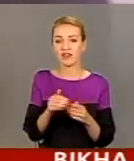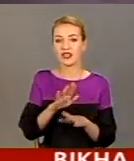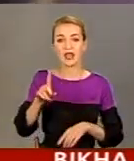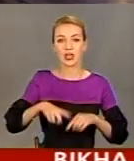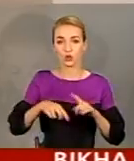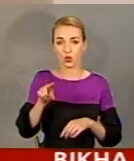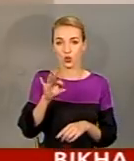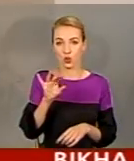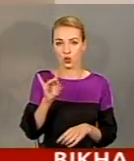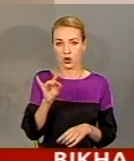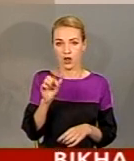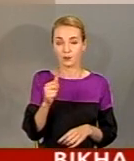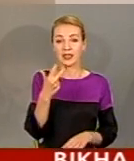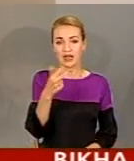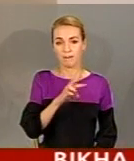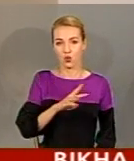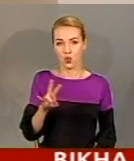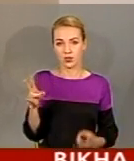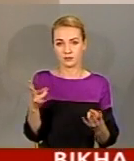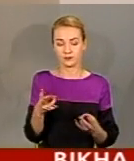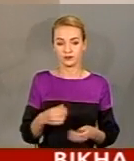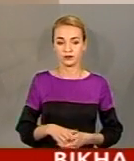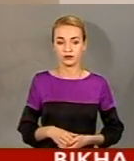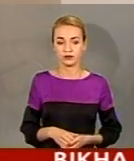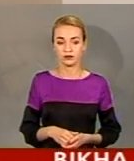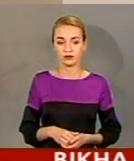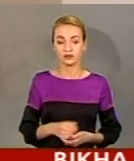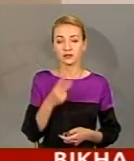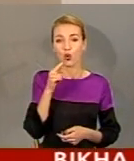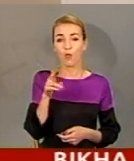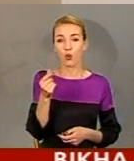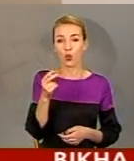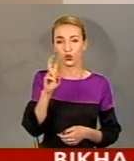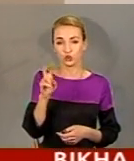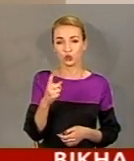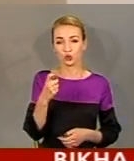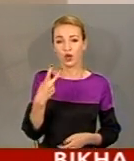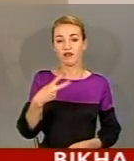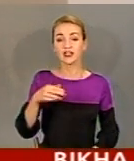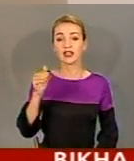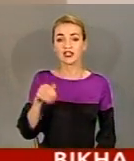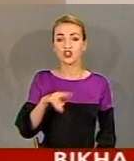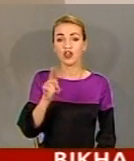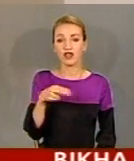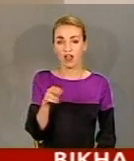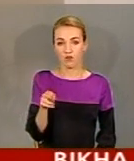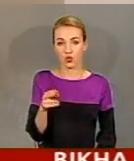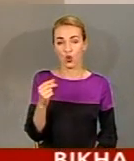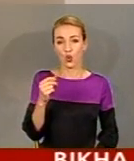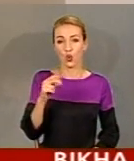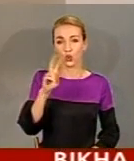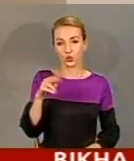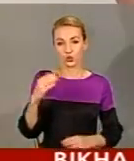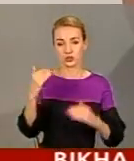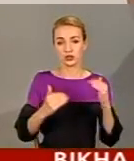донора. 3 мільйони. Ну, там, смотря по курсу, нам треба 120 тисяч євро. Ну, курс у нас, він самі